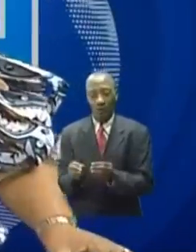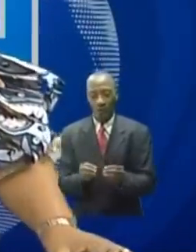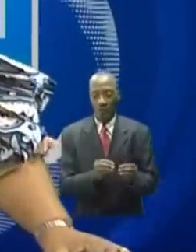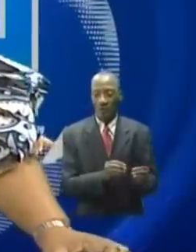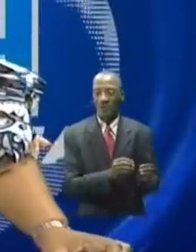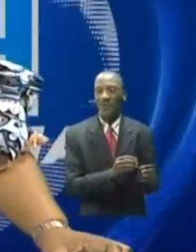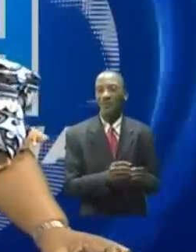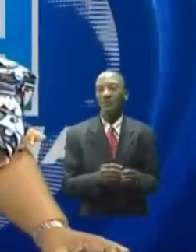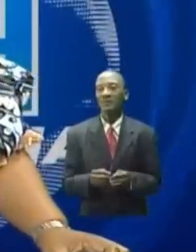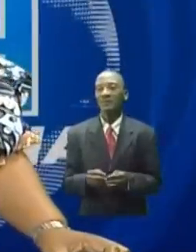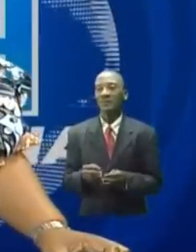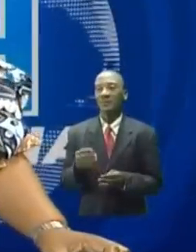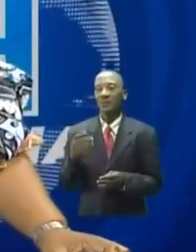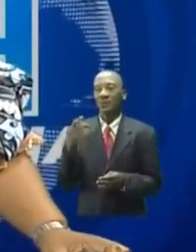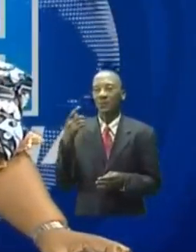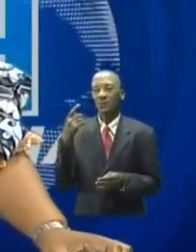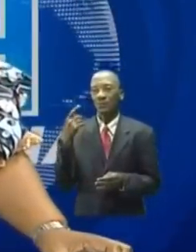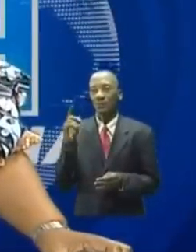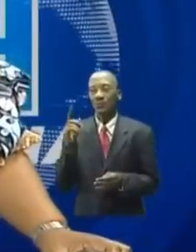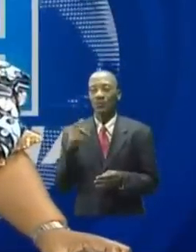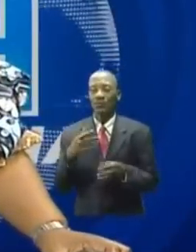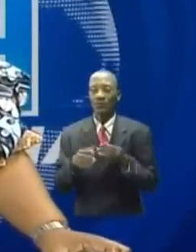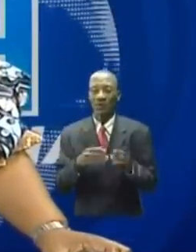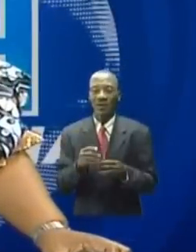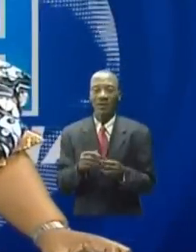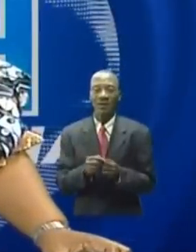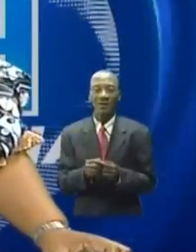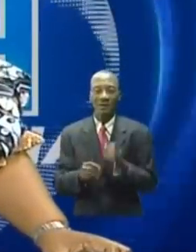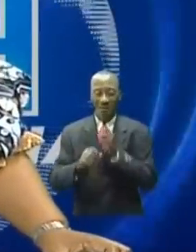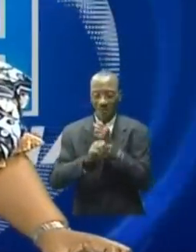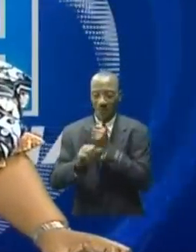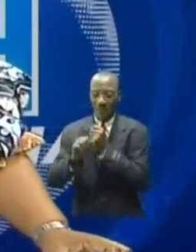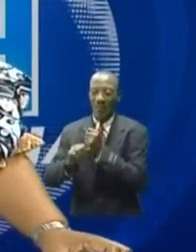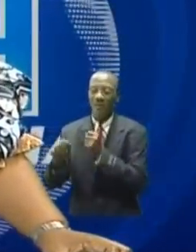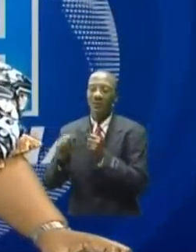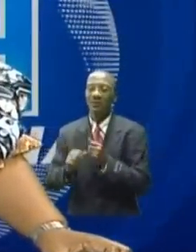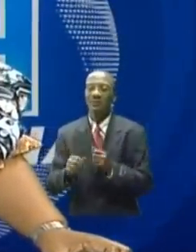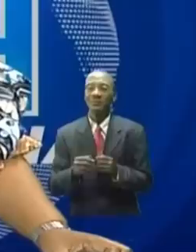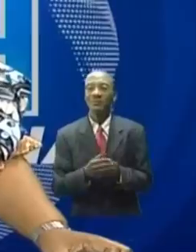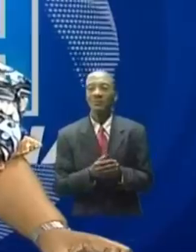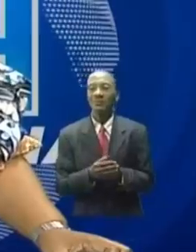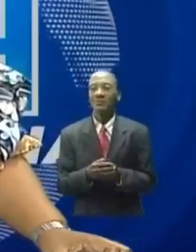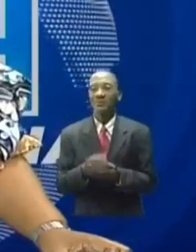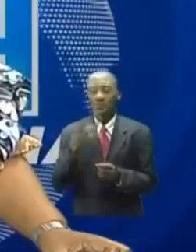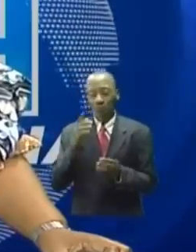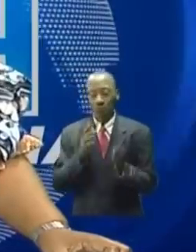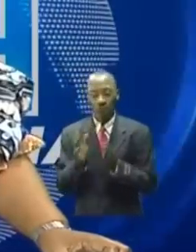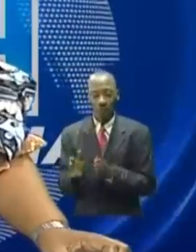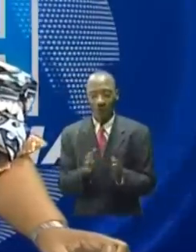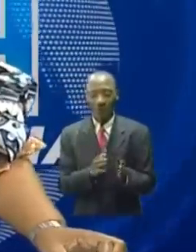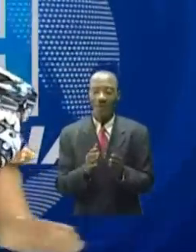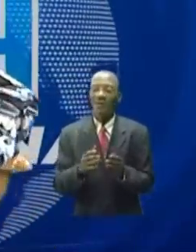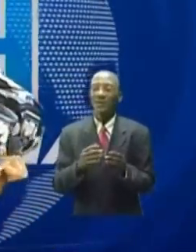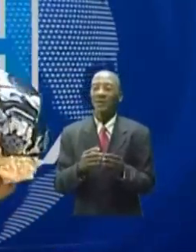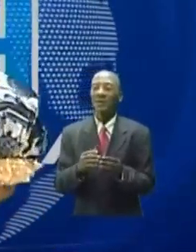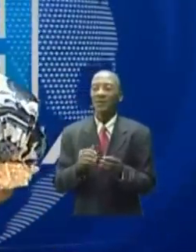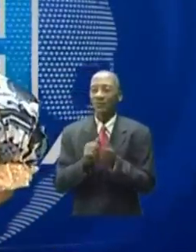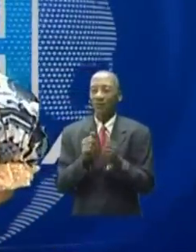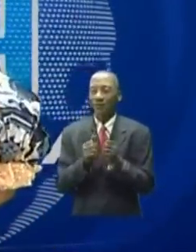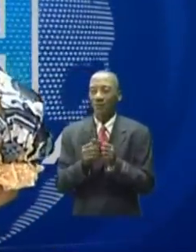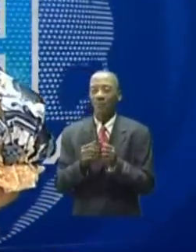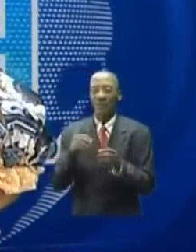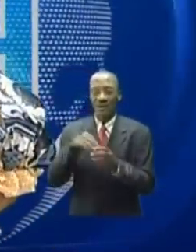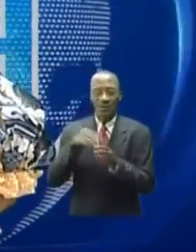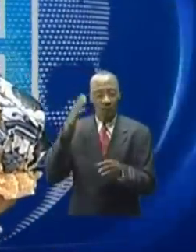Plus accompagne ce projet assis sur les aliments bio fortifiés par Yvette Makuntima. Vous l'avez bien suivi.